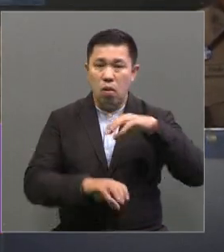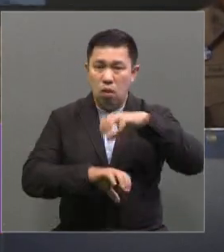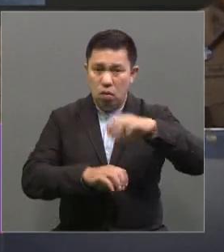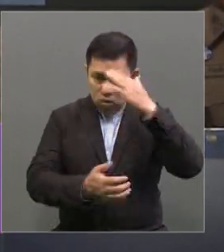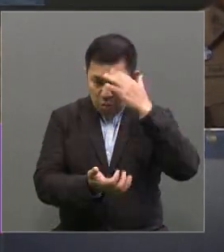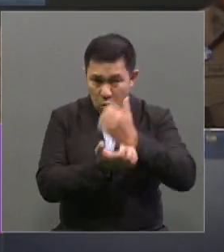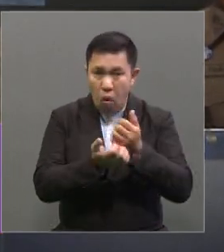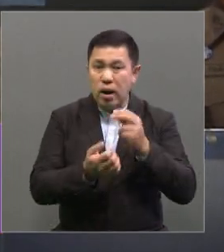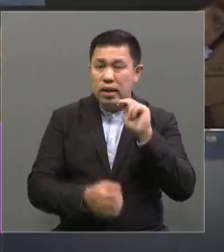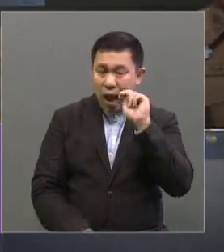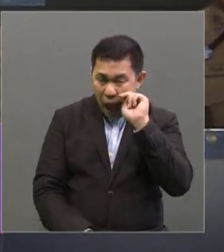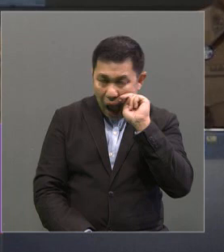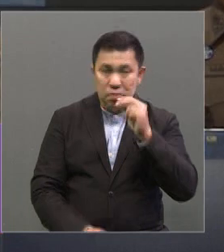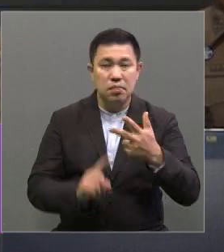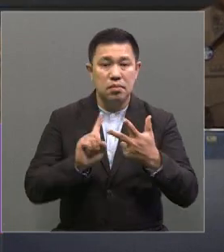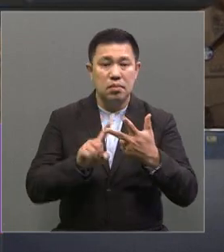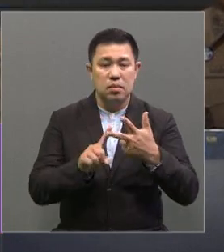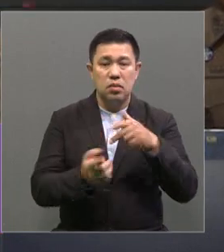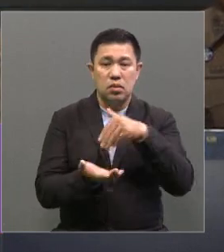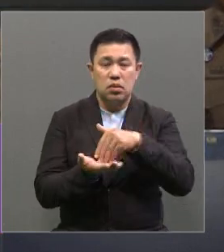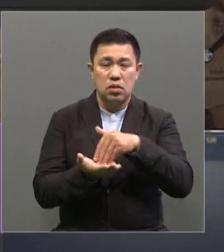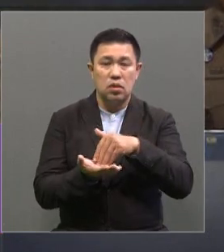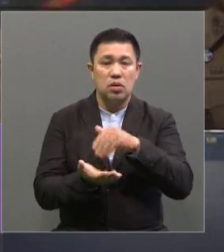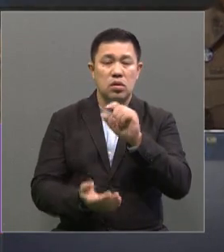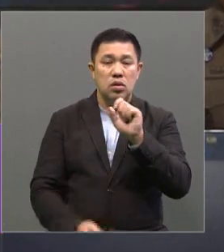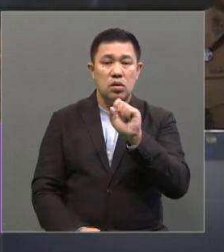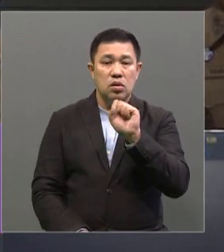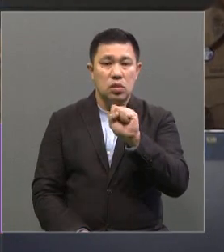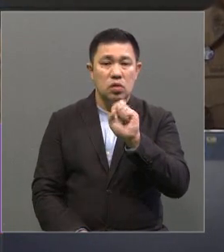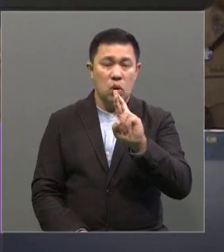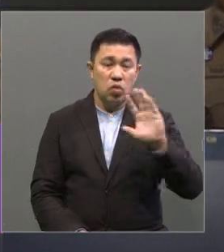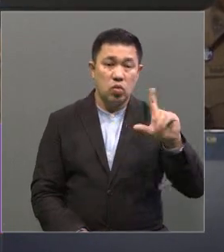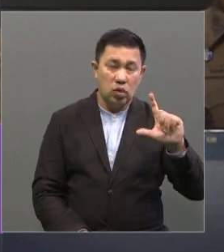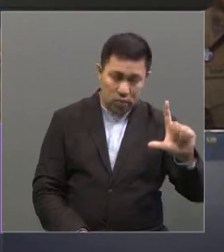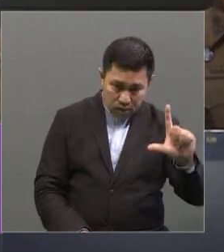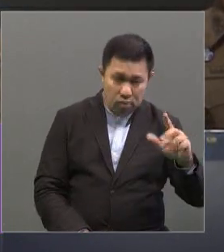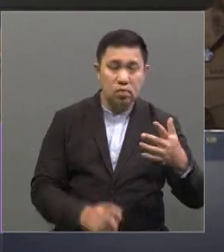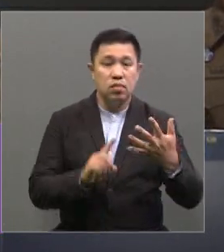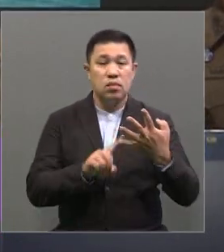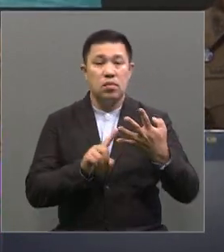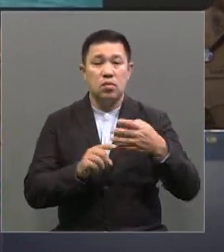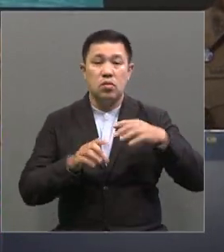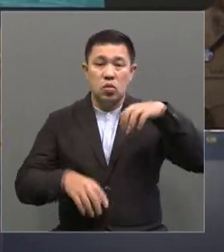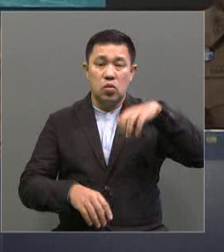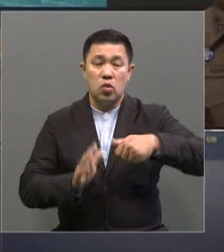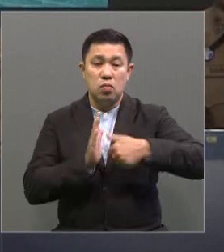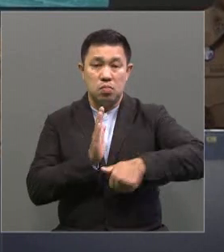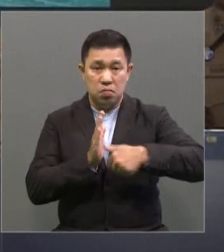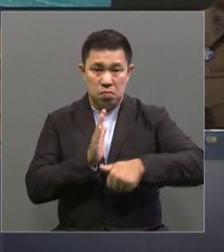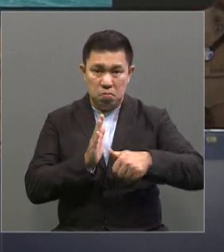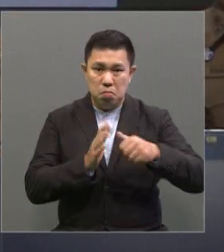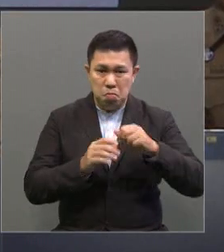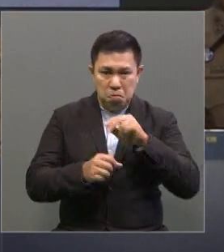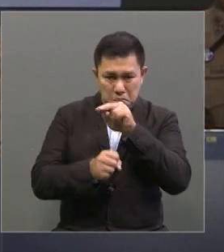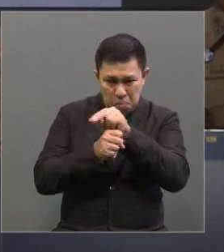จน้ำศูนย์อำนวยการรักษาผลประโยชน์ของชาติทางทะเลหรือว่าสอนชนแล้วก็กรมสรรพสามิตด้วยร่วมกันสืบสวนติดต